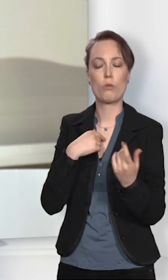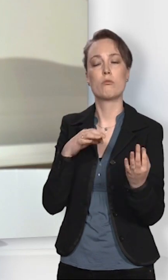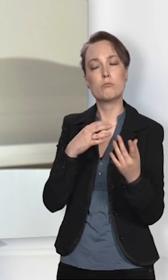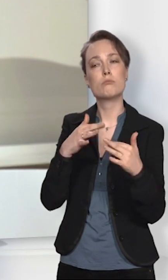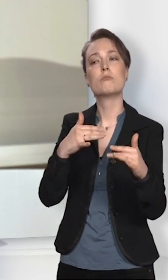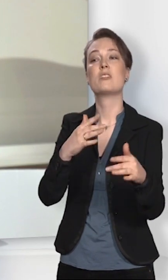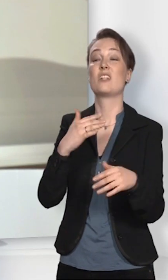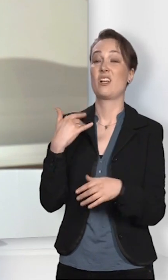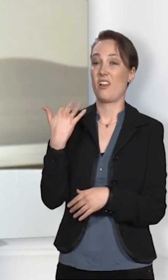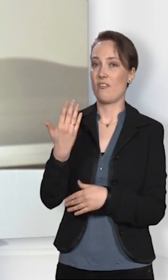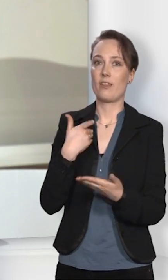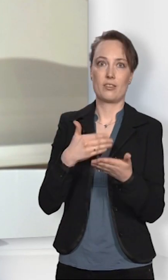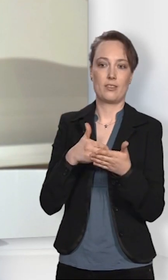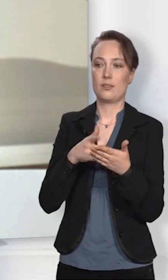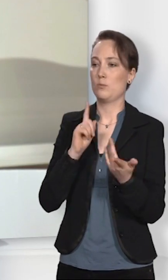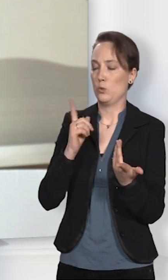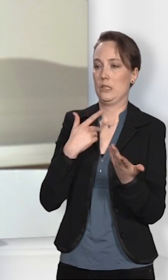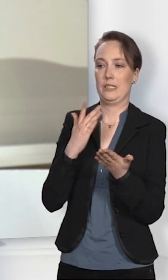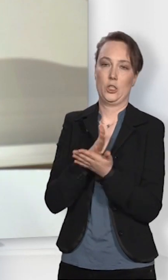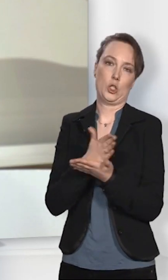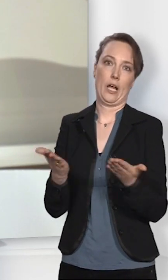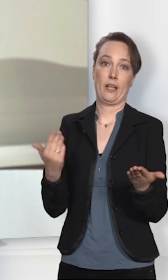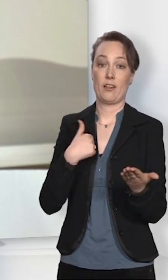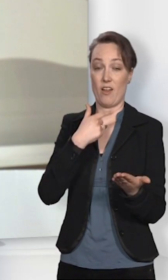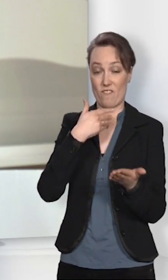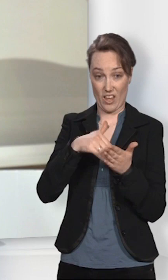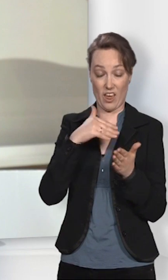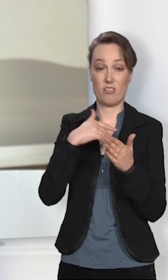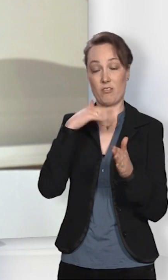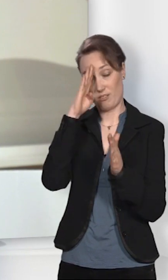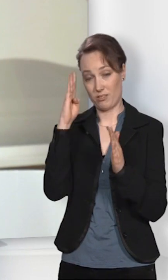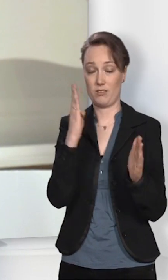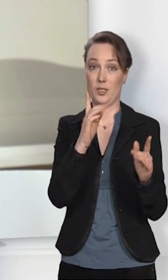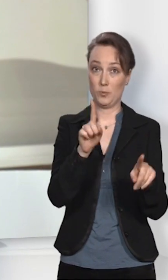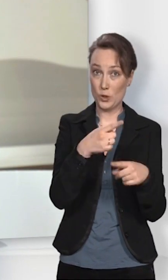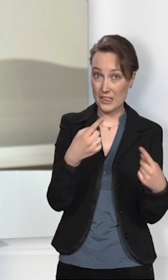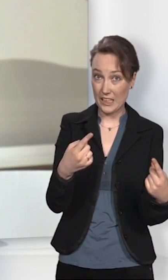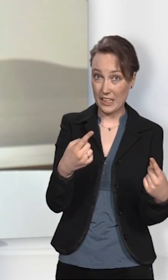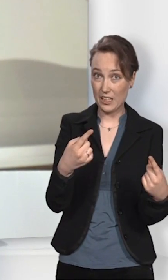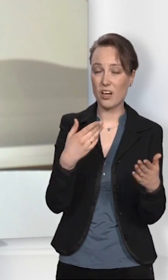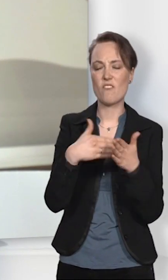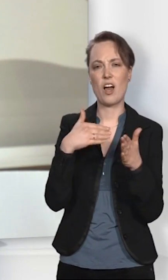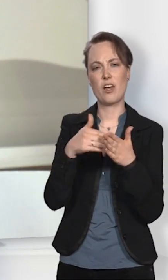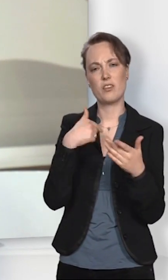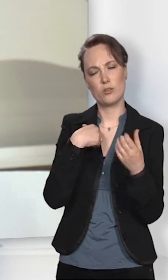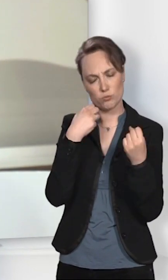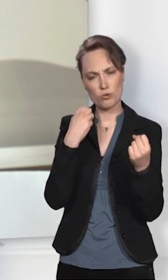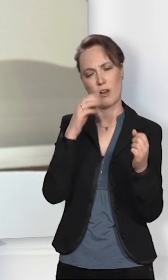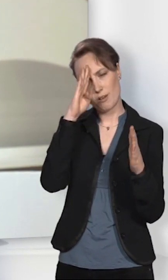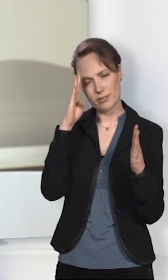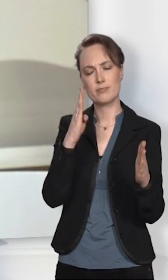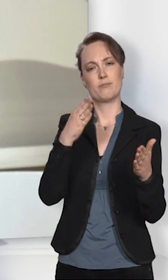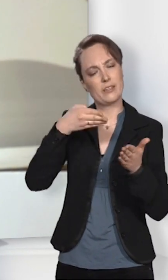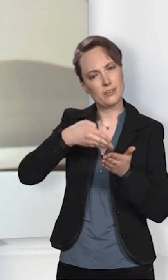wirklich entscheiden musste. Was mache ich jetzt? Will ich weiter Musik machen und will ich weiterhin so intensiv Musik machen, dann muss ich aufhören